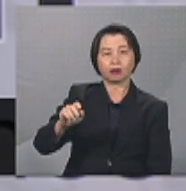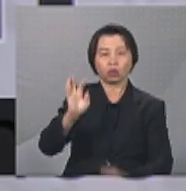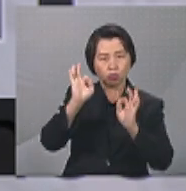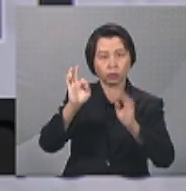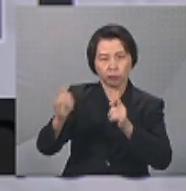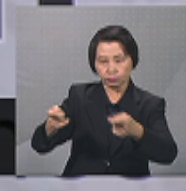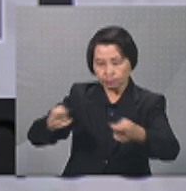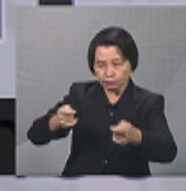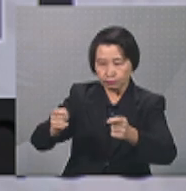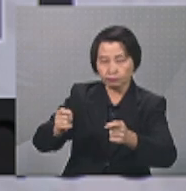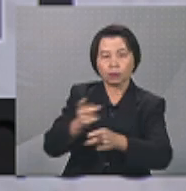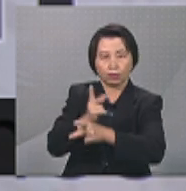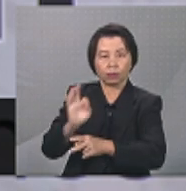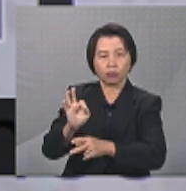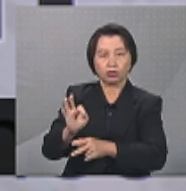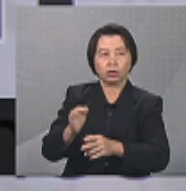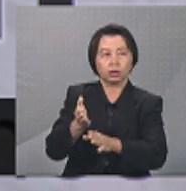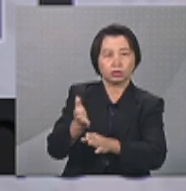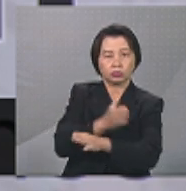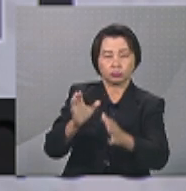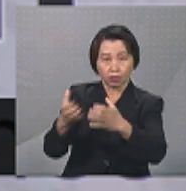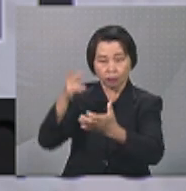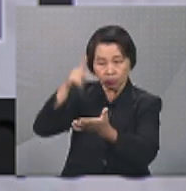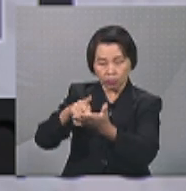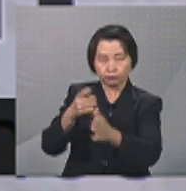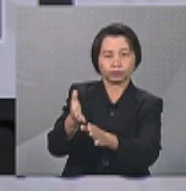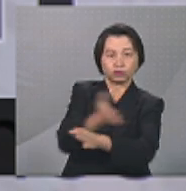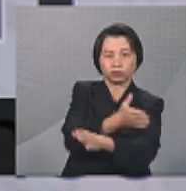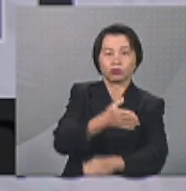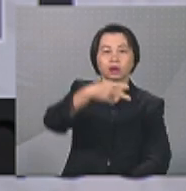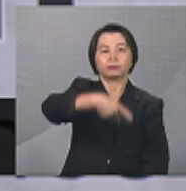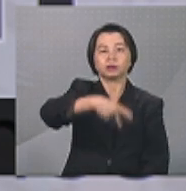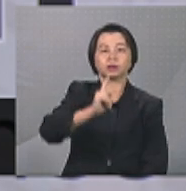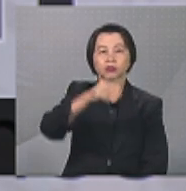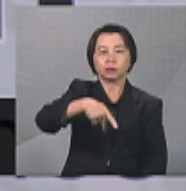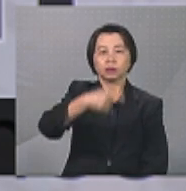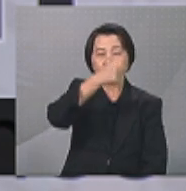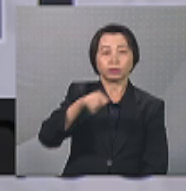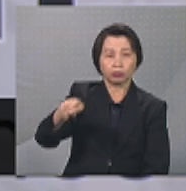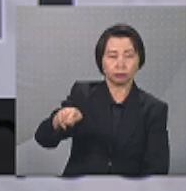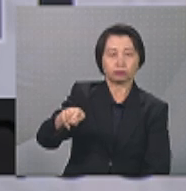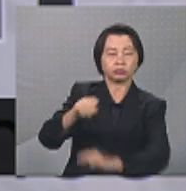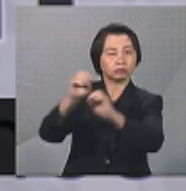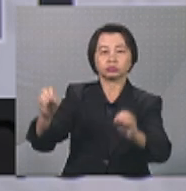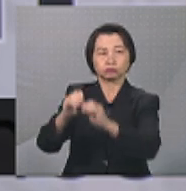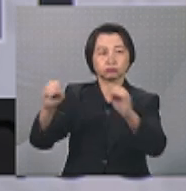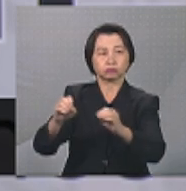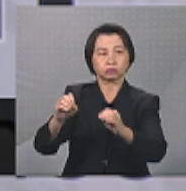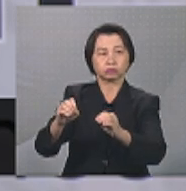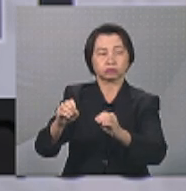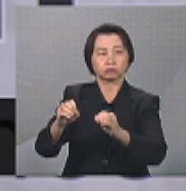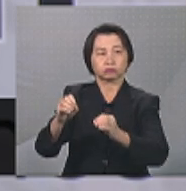ialah kluster yang dikenal pasti sebelum lagi perintah kawalan pergerakan, sebab dia ada melawat